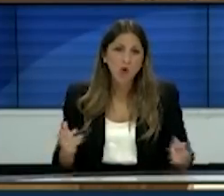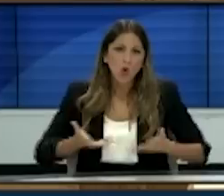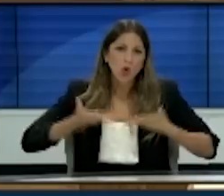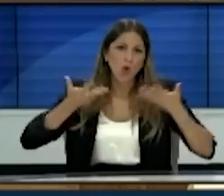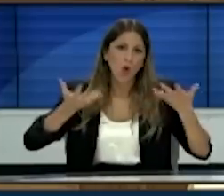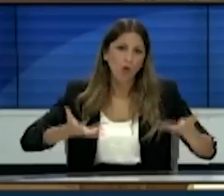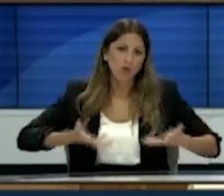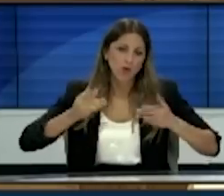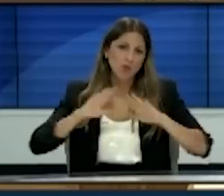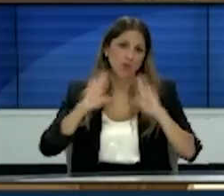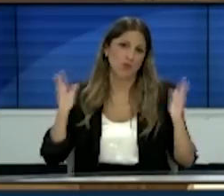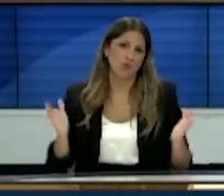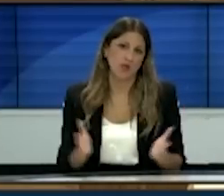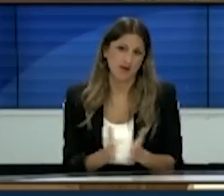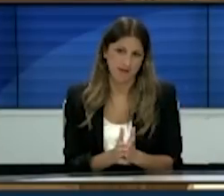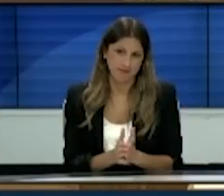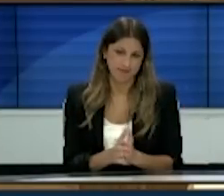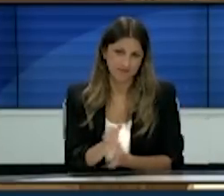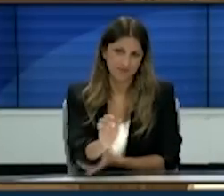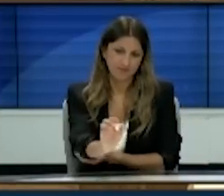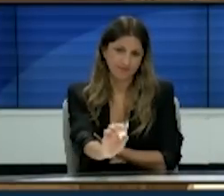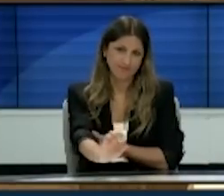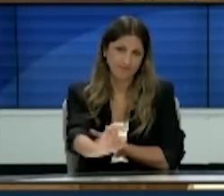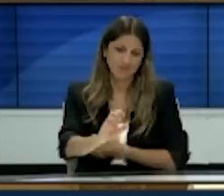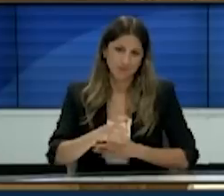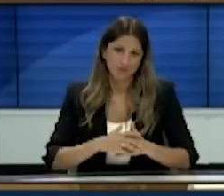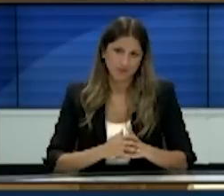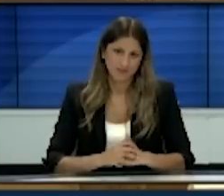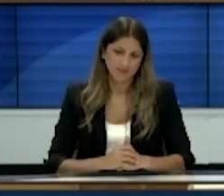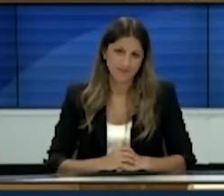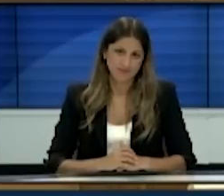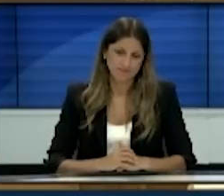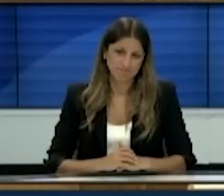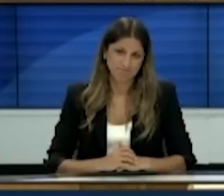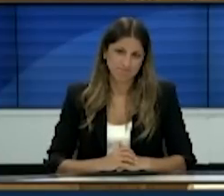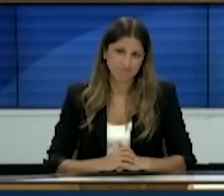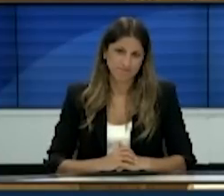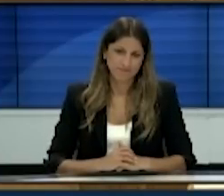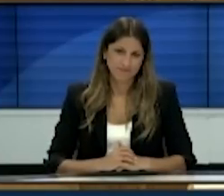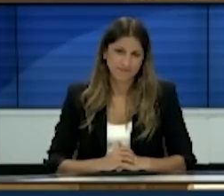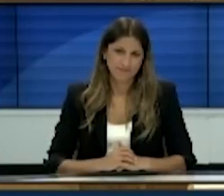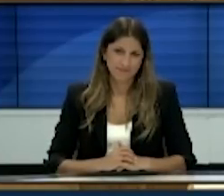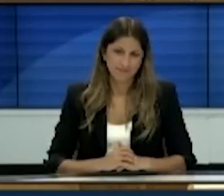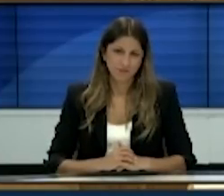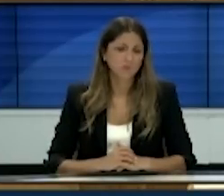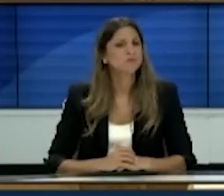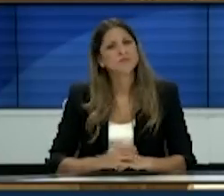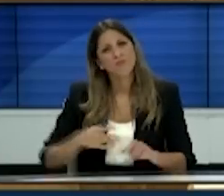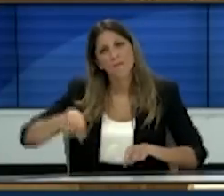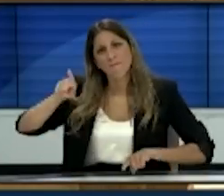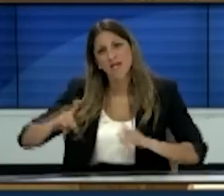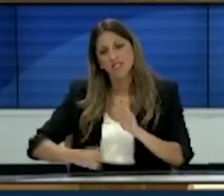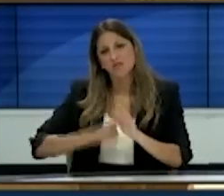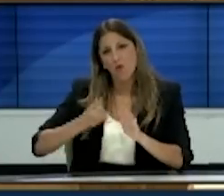γενικολογίες σας, κύριε Τσίπρα. Το πολύ πολύ ενίοτε και εδώ μέσα κάτι ψελίζεται, κάτι γενικά